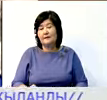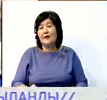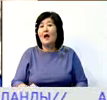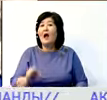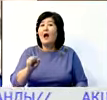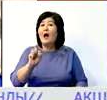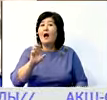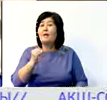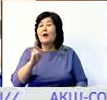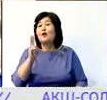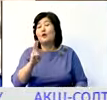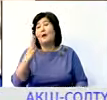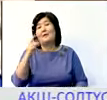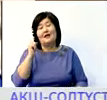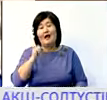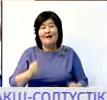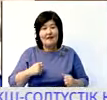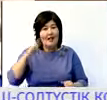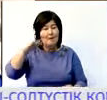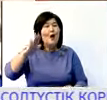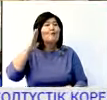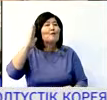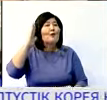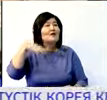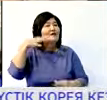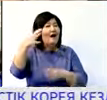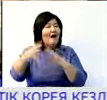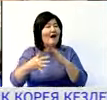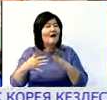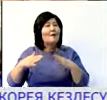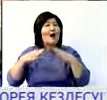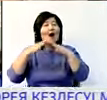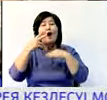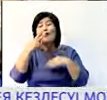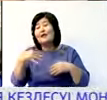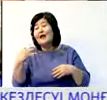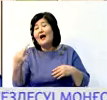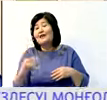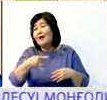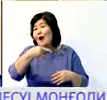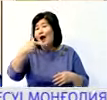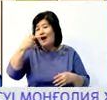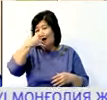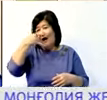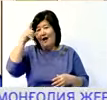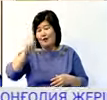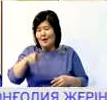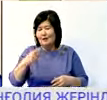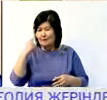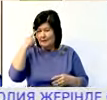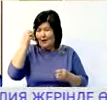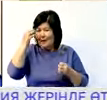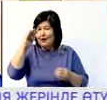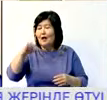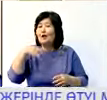Абай Нұрлыбек 5 жаста, талапты бала болашақта әлемді әуеден тамашылайтын ғарышкер болғысы келеді. Зерек бүлдіршін